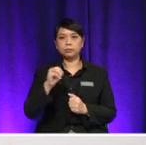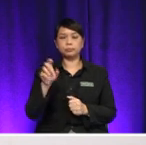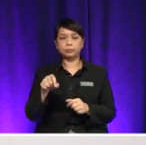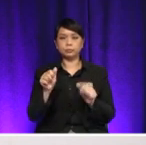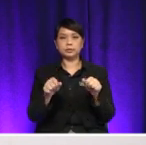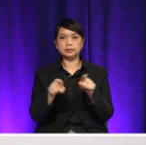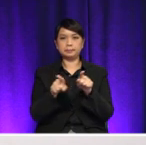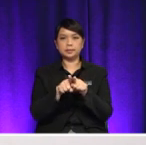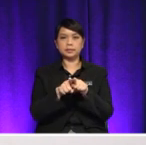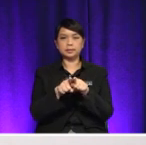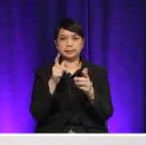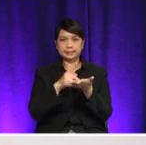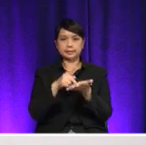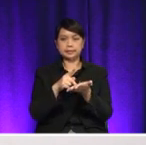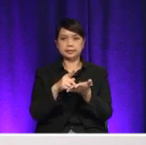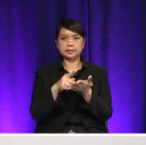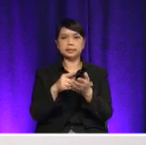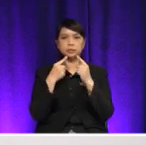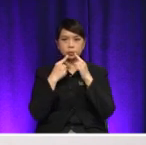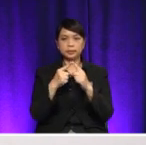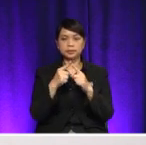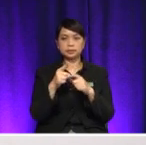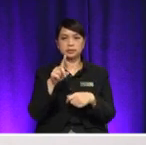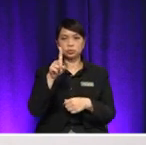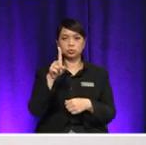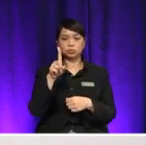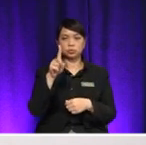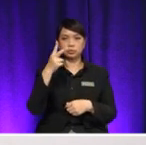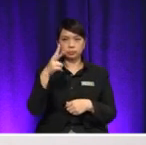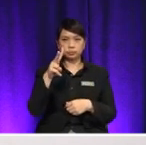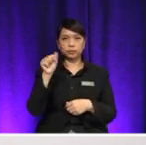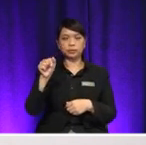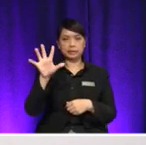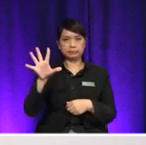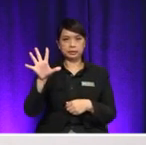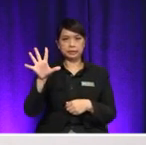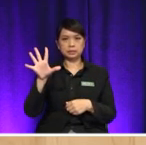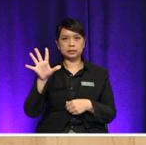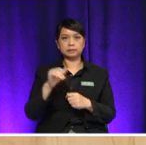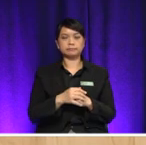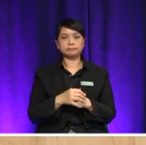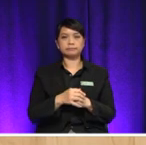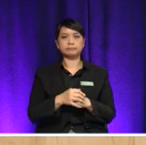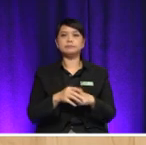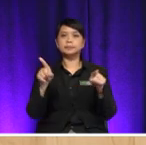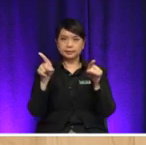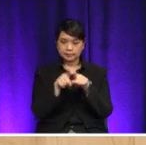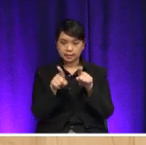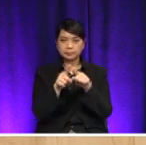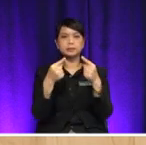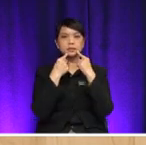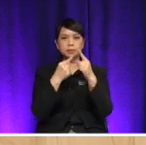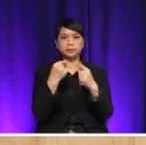adalah 112 perpuluhan 5 Oke tepat tepat Alhamdulillah